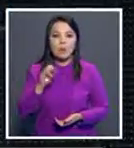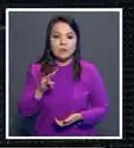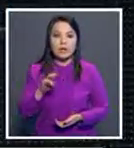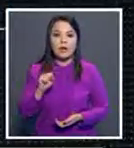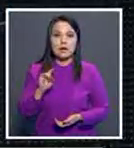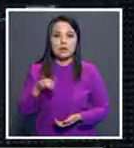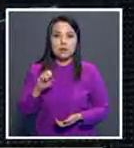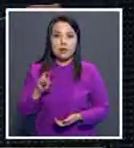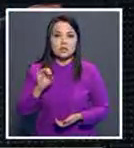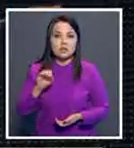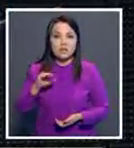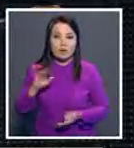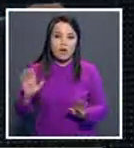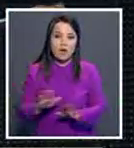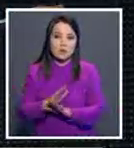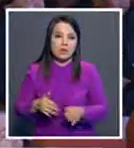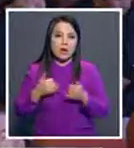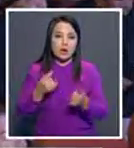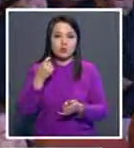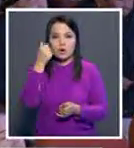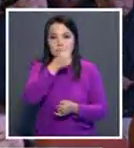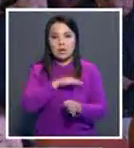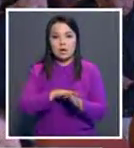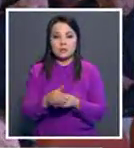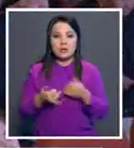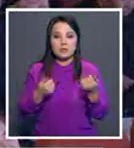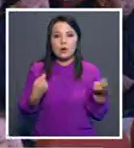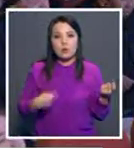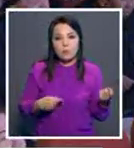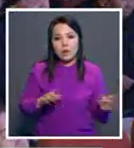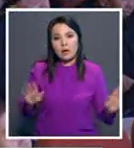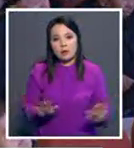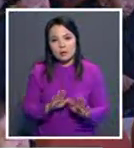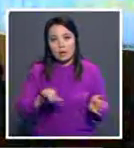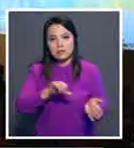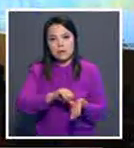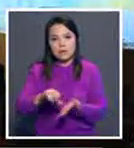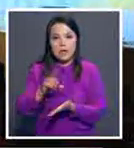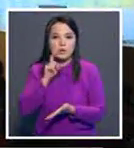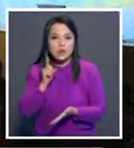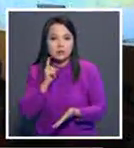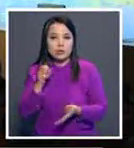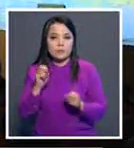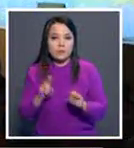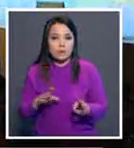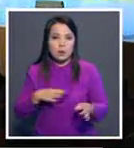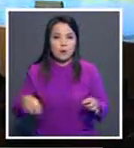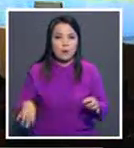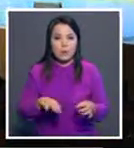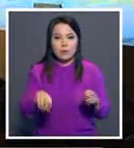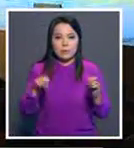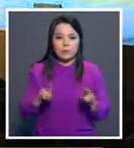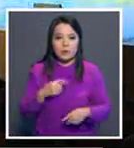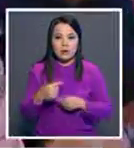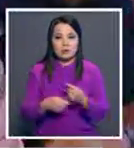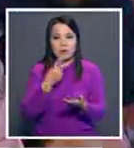ән шырқады. Алаш орданың 100 жылдығына арналған концертте күйшілер күмбірлетіп күй төкті. Ал жас жыршылар Қорқыттан басталатын